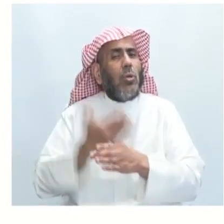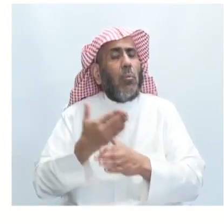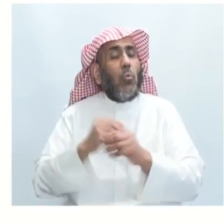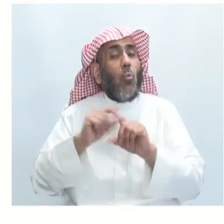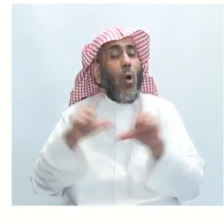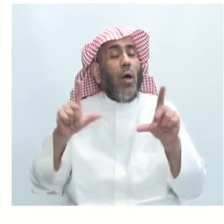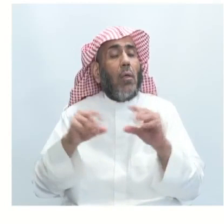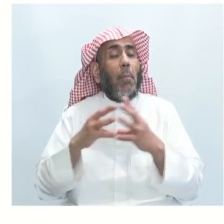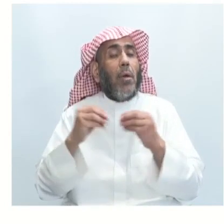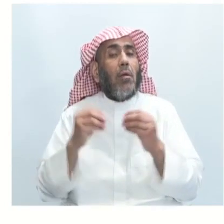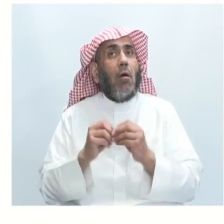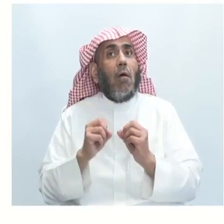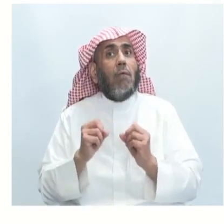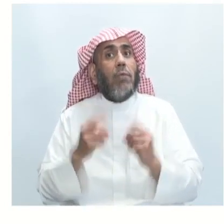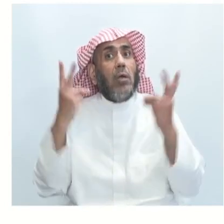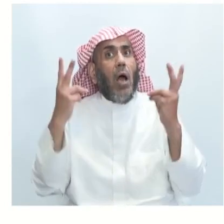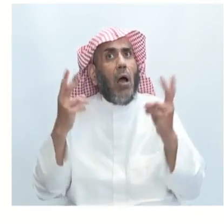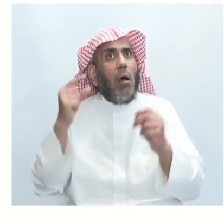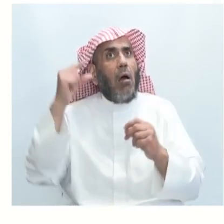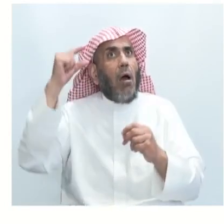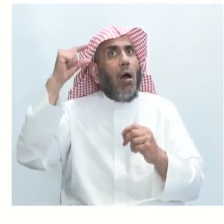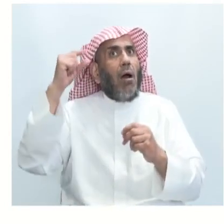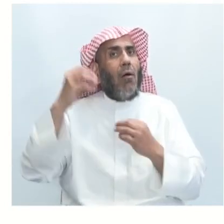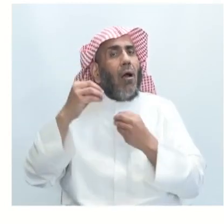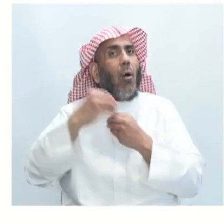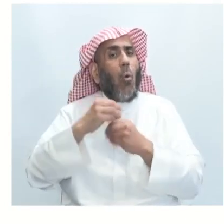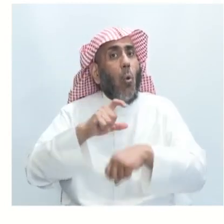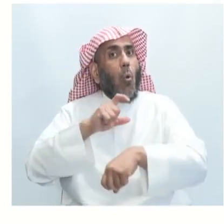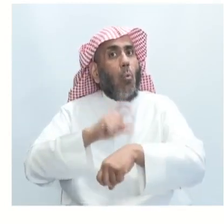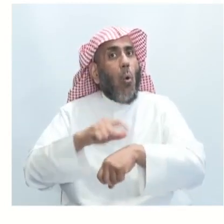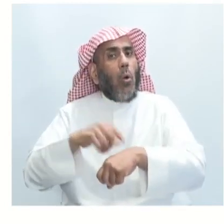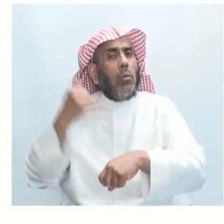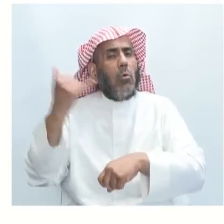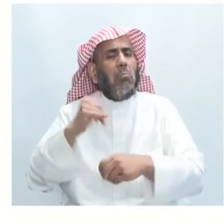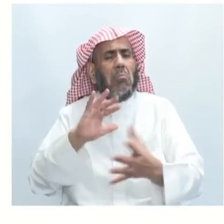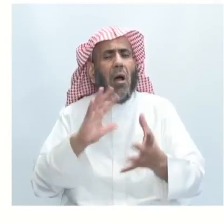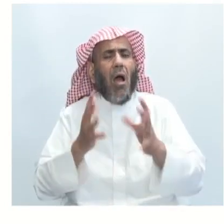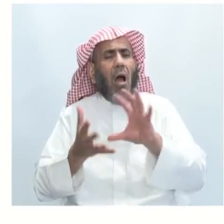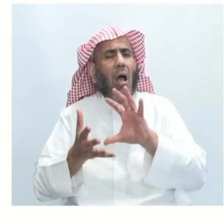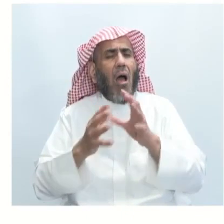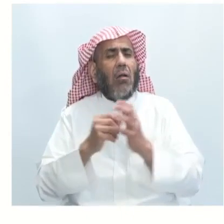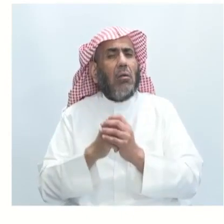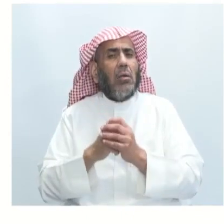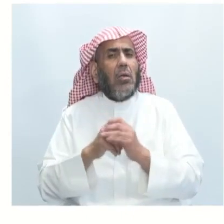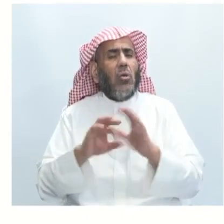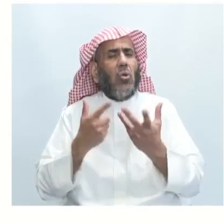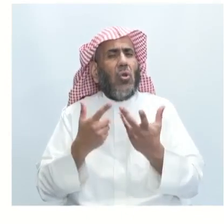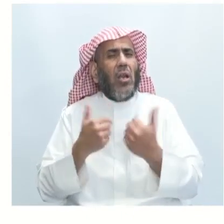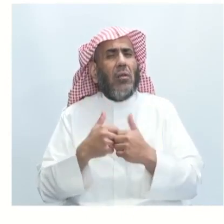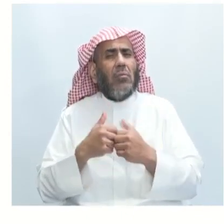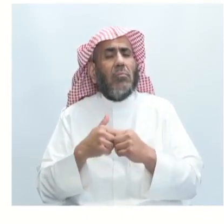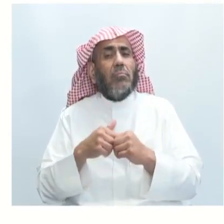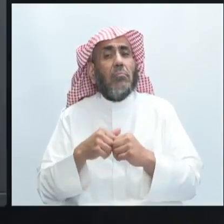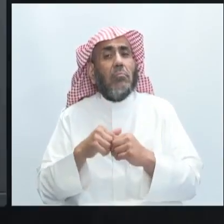واضح بمعنى فجاه تذكرت موعد مهم احيانا قد يحدث لنا ابنائي وبنات